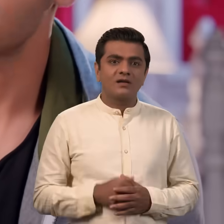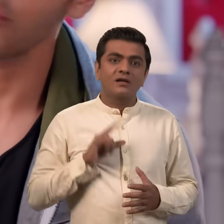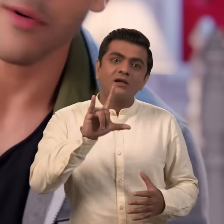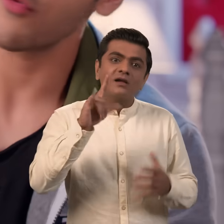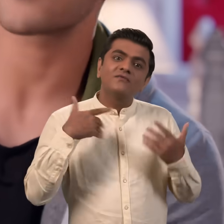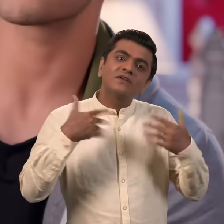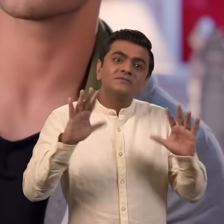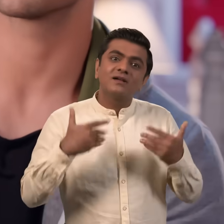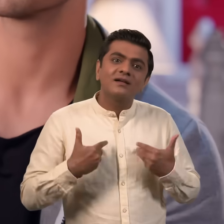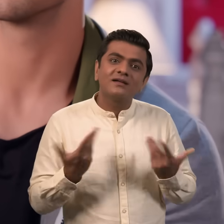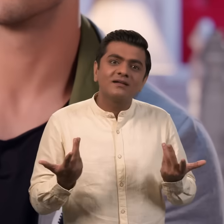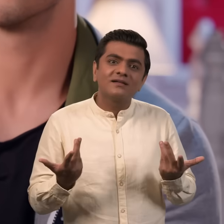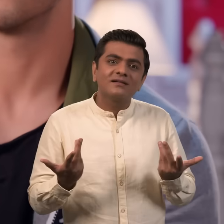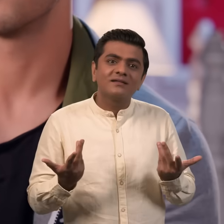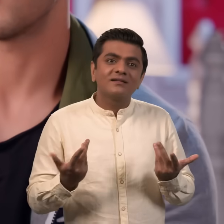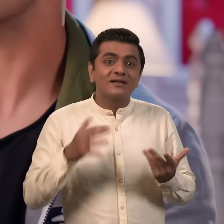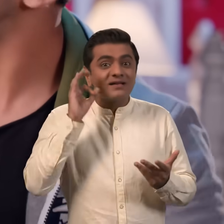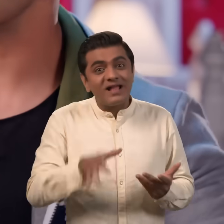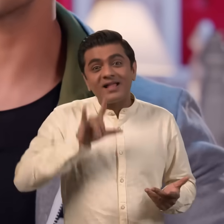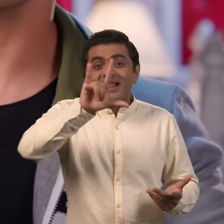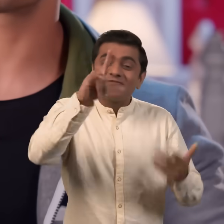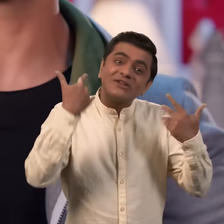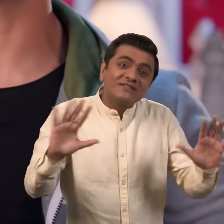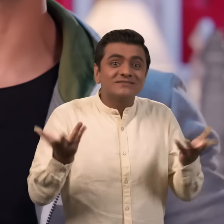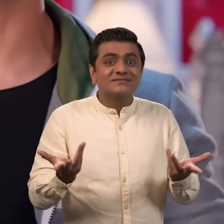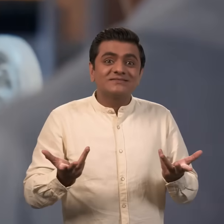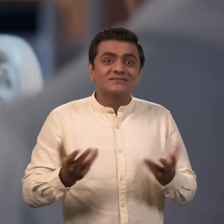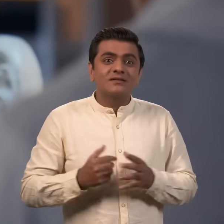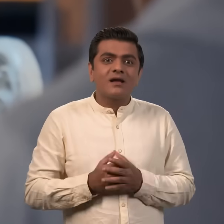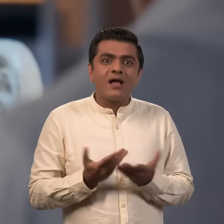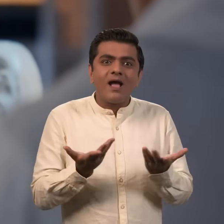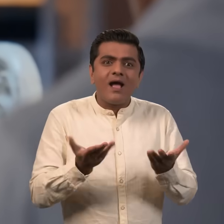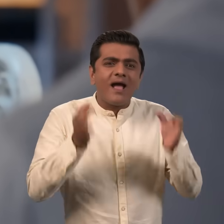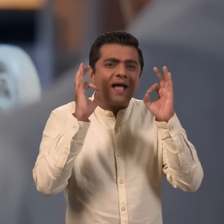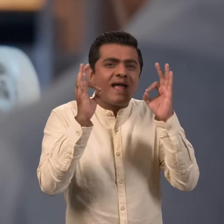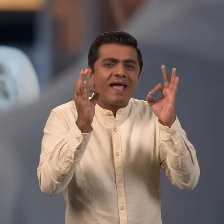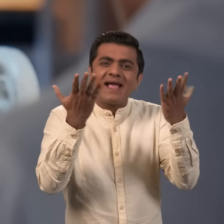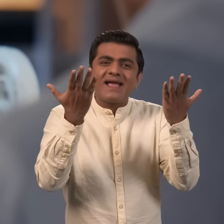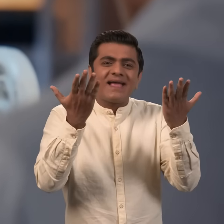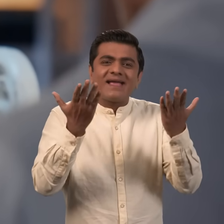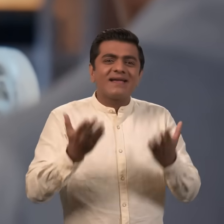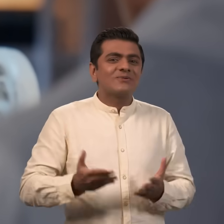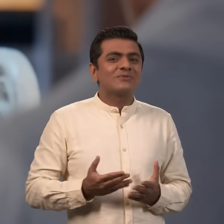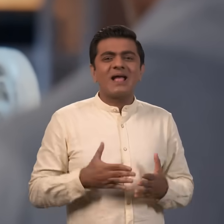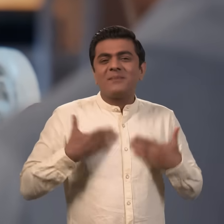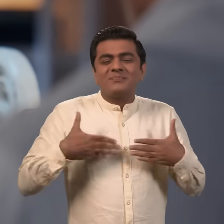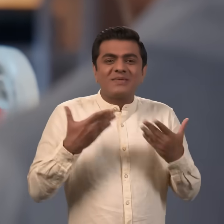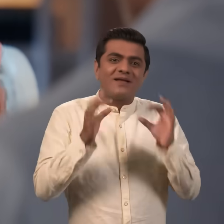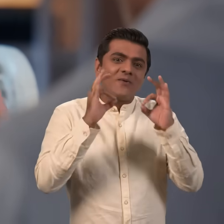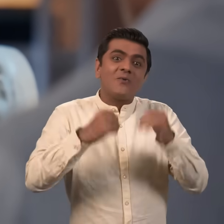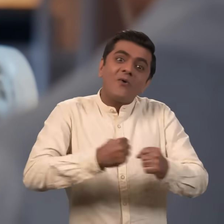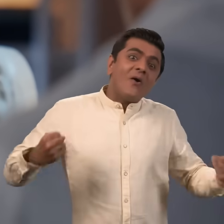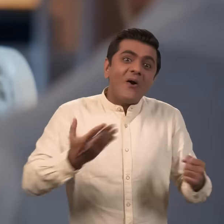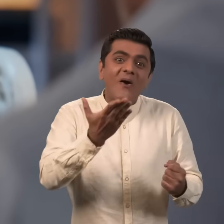तो मैंने तो प्रपोज कर दिया दादू, हाथ खोल के आई लव यू भी बोल दिया। ओए वाह, और ये तो तूने